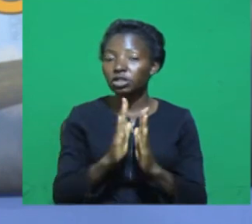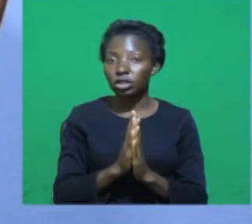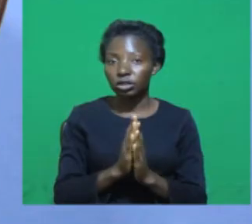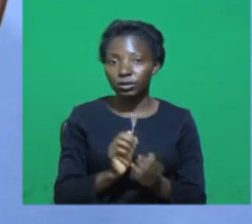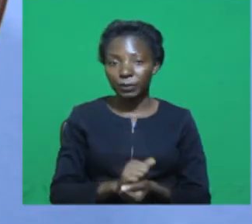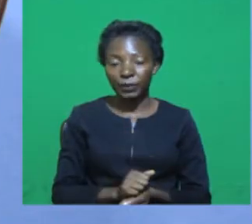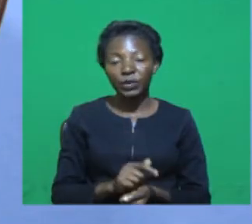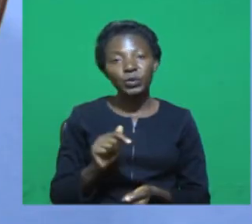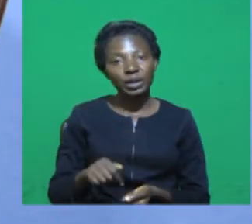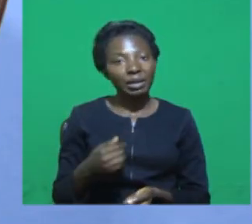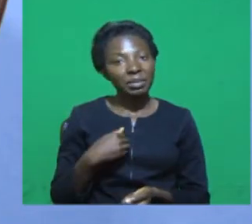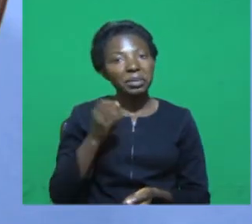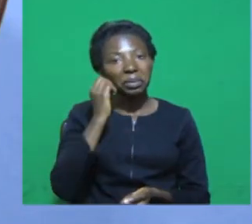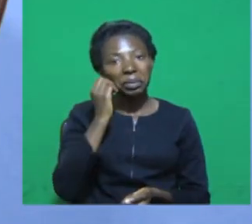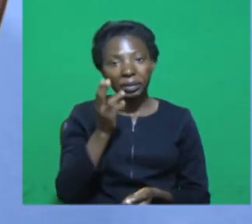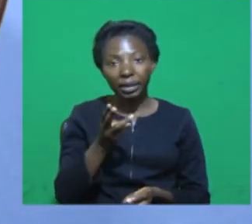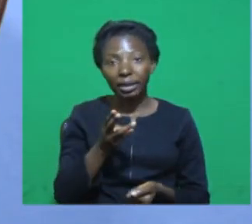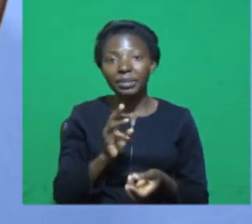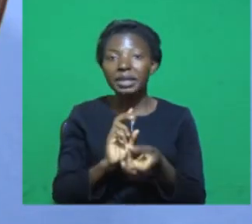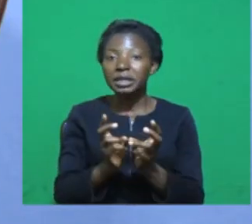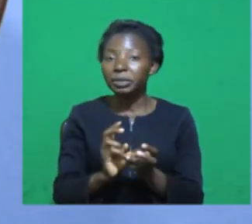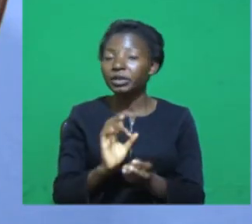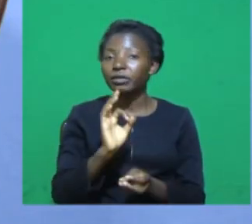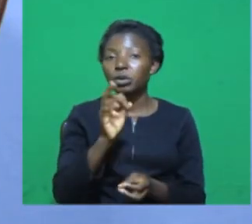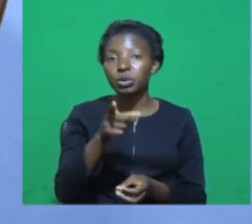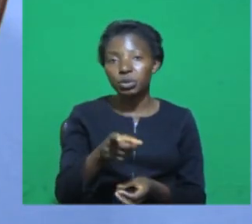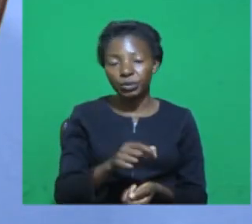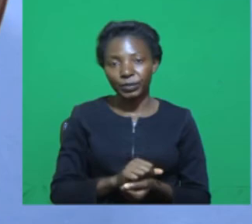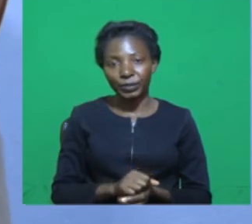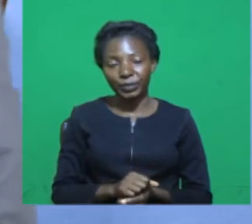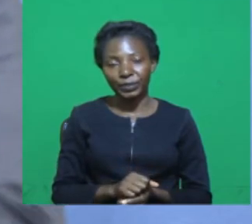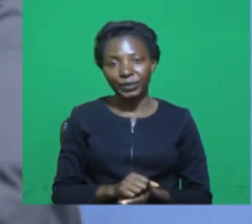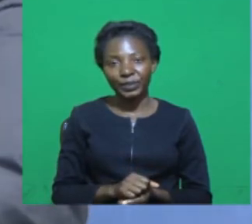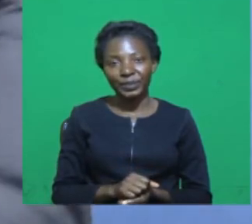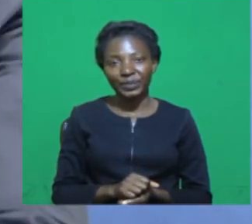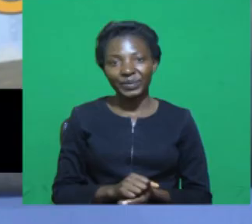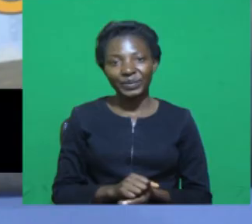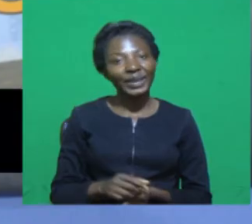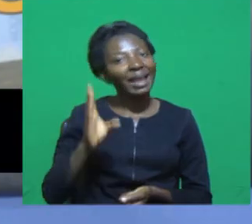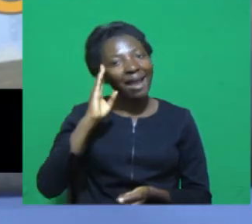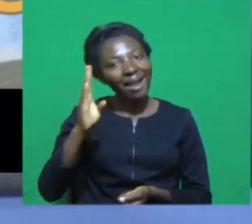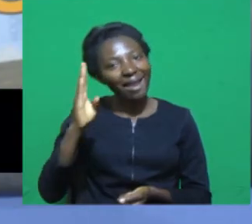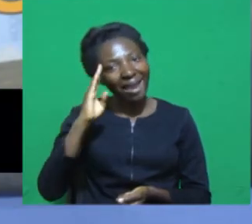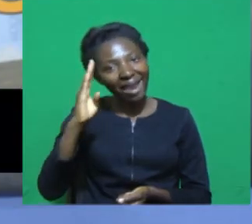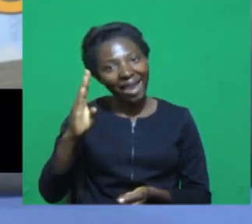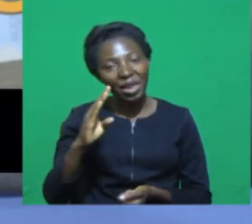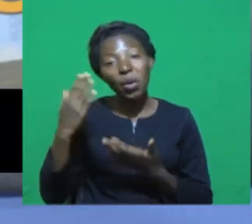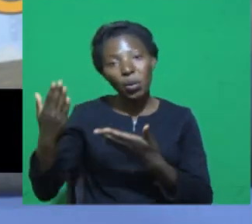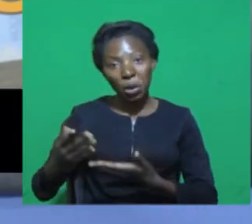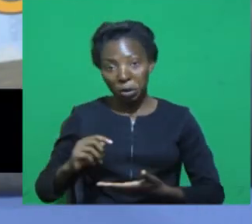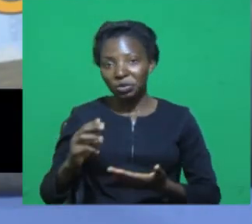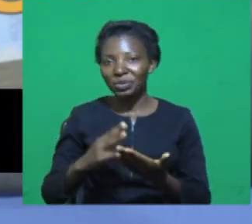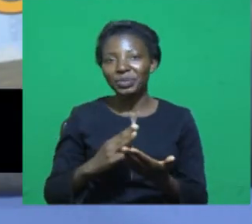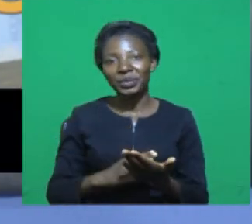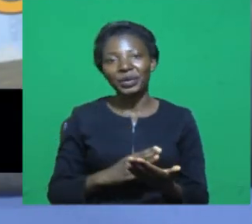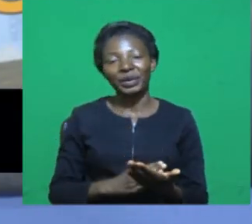Church. Mustudio nhasi tina Proclaim Rhodzi ari kutiisira musign language. Mufundisi, kwasai vateereri. Welcome to the